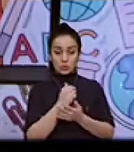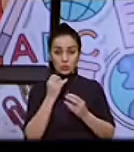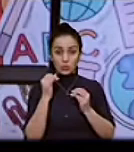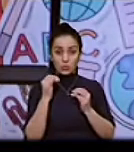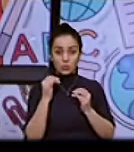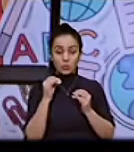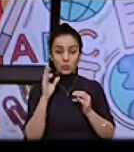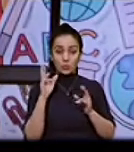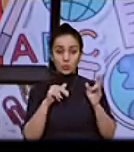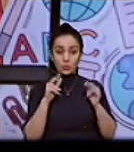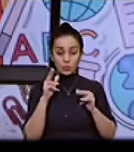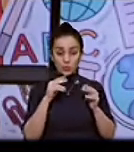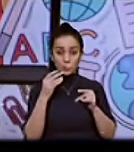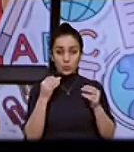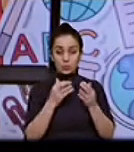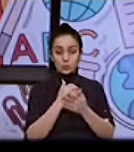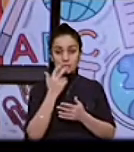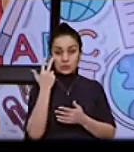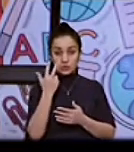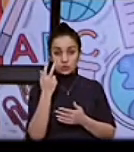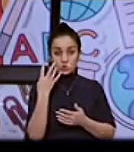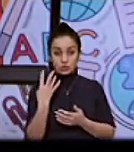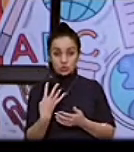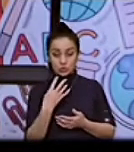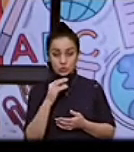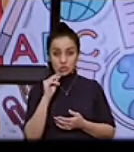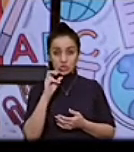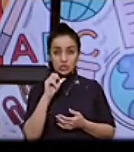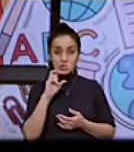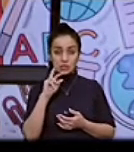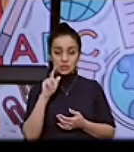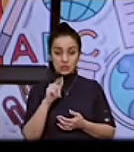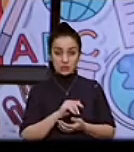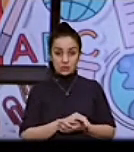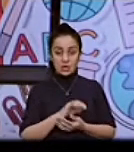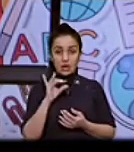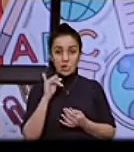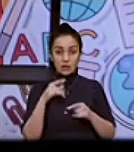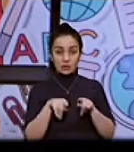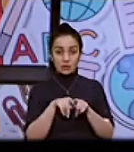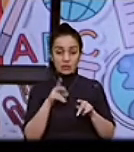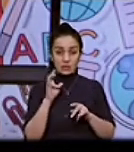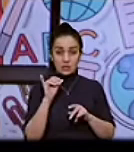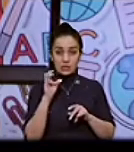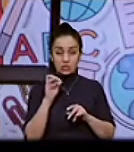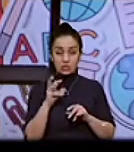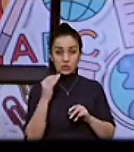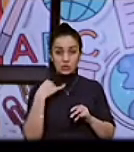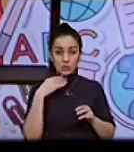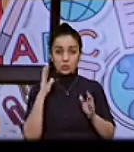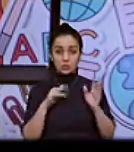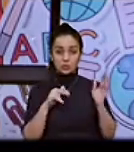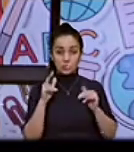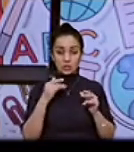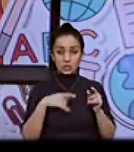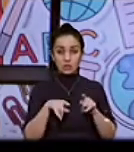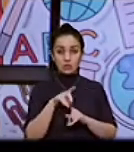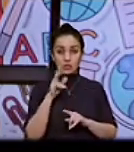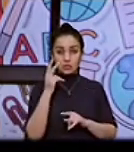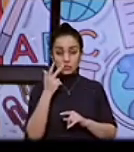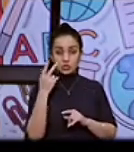просят закрасить 3 четвертых части. А это значит, мы будем закрашивать